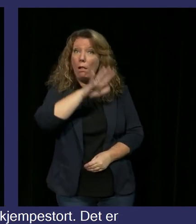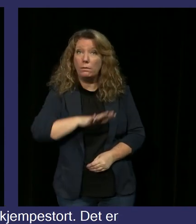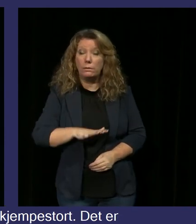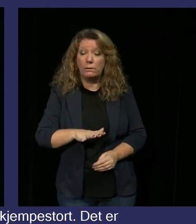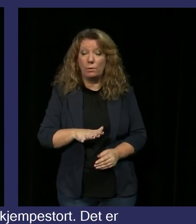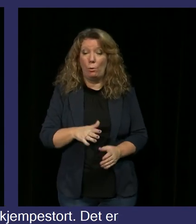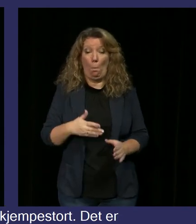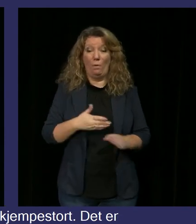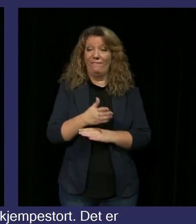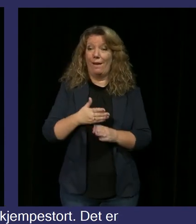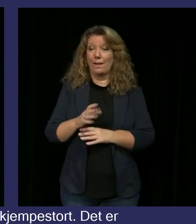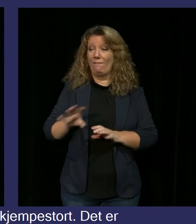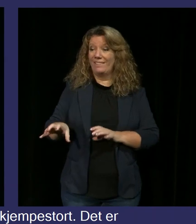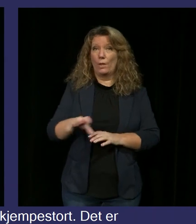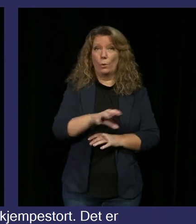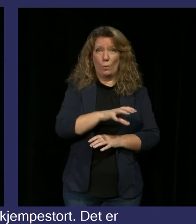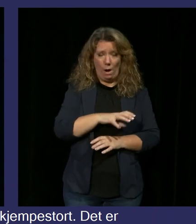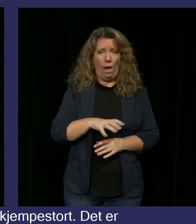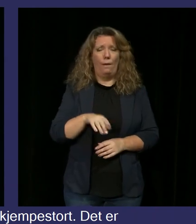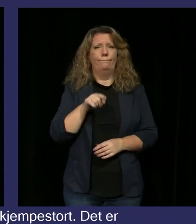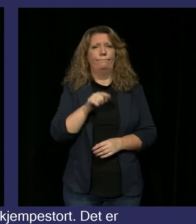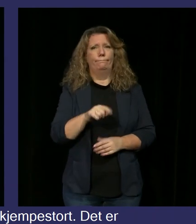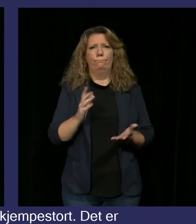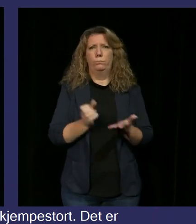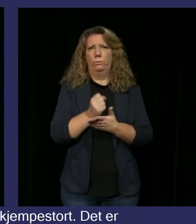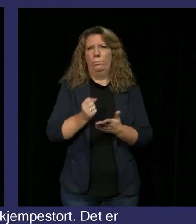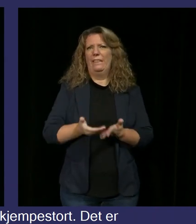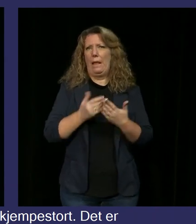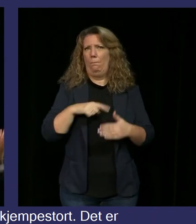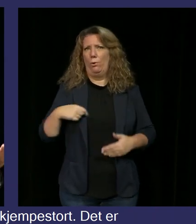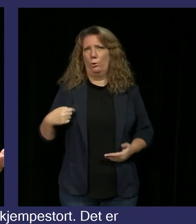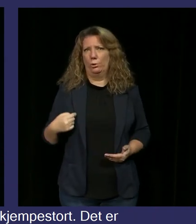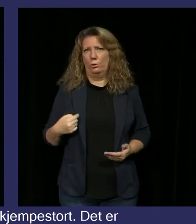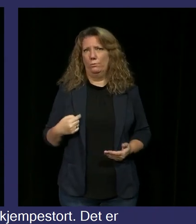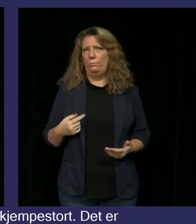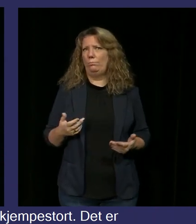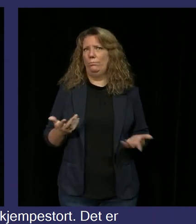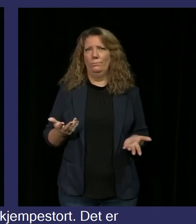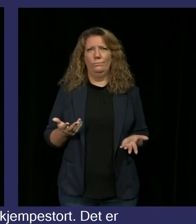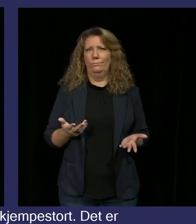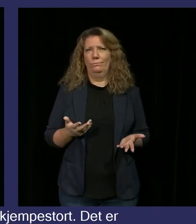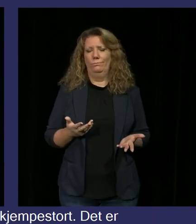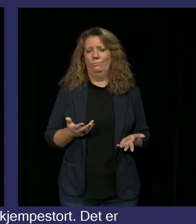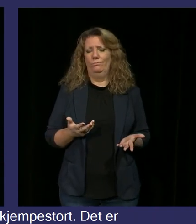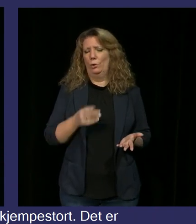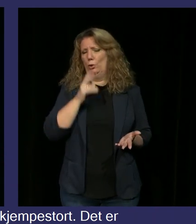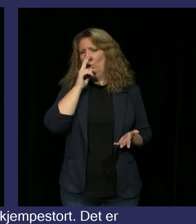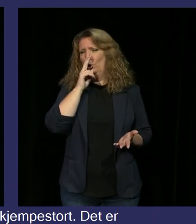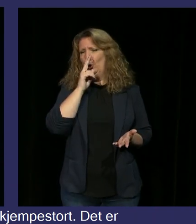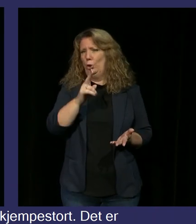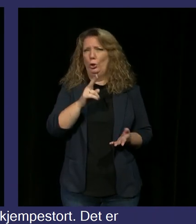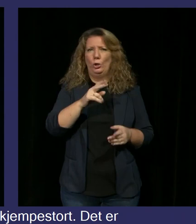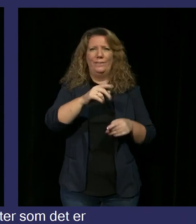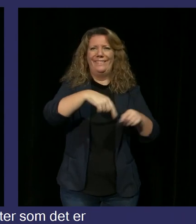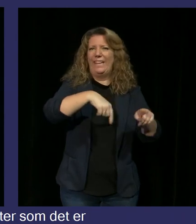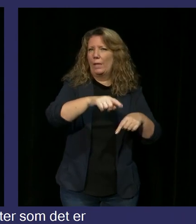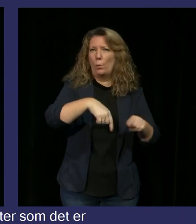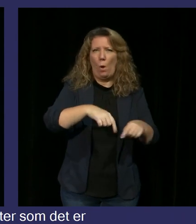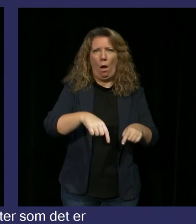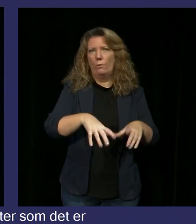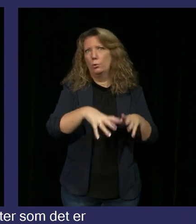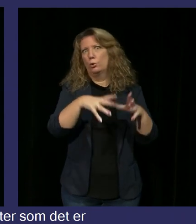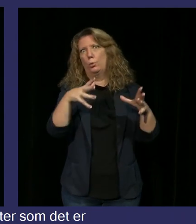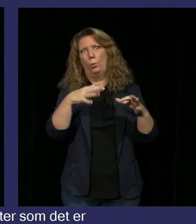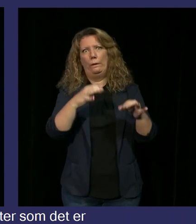sektorene, vil hjelpe oss. Ikke sant? Det ikke kjempe store, det ikke nye direktorater eller kjempegreier, men det